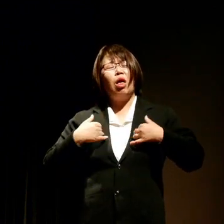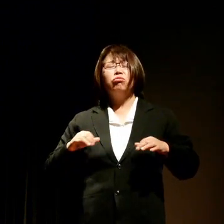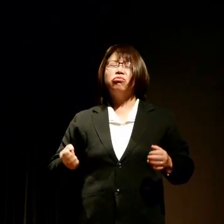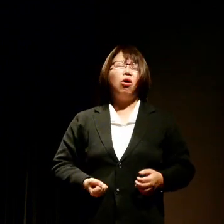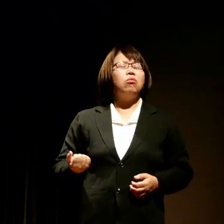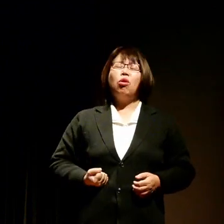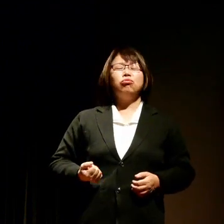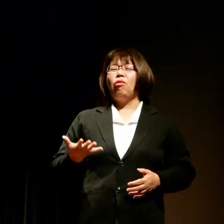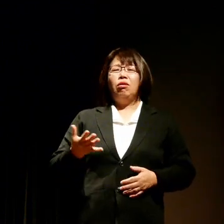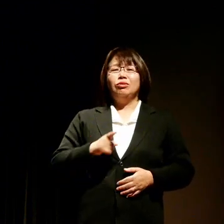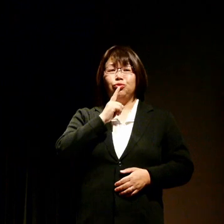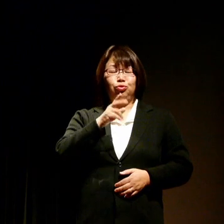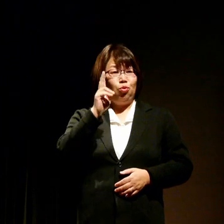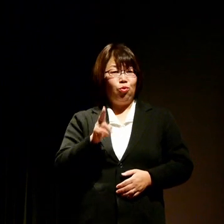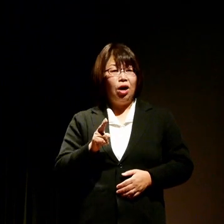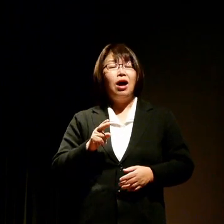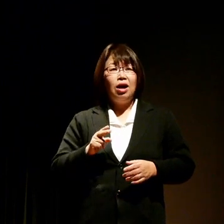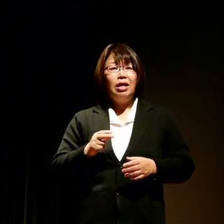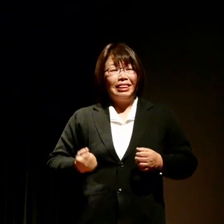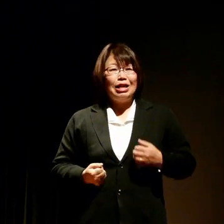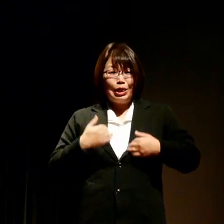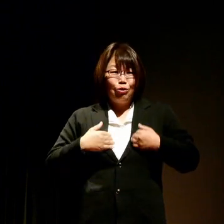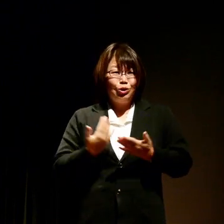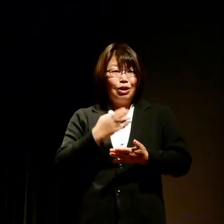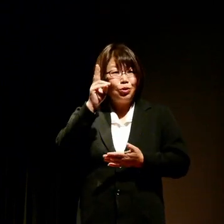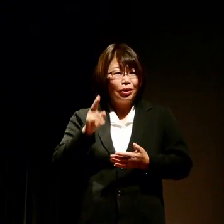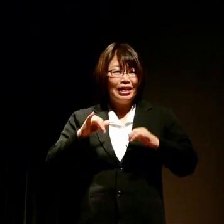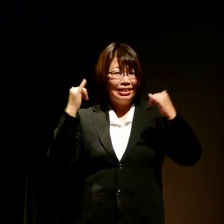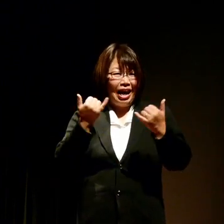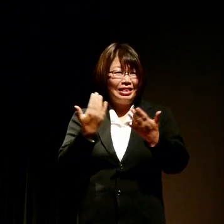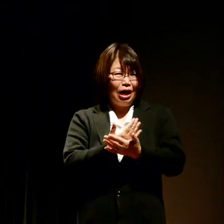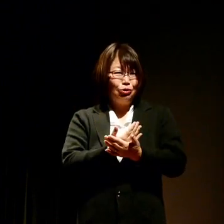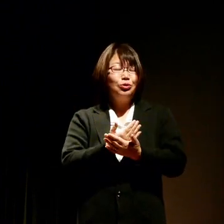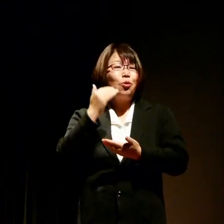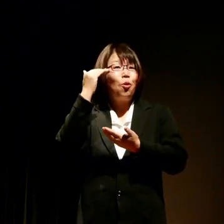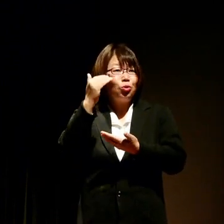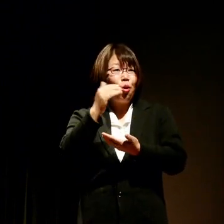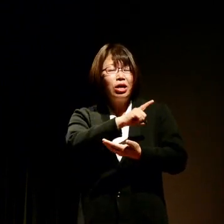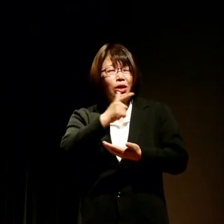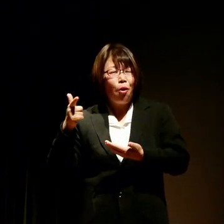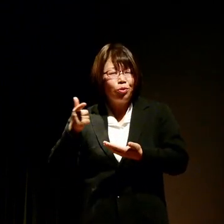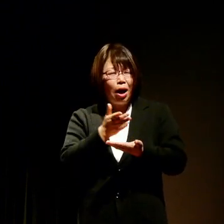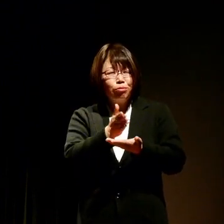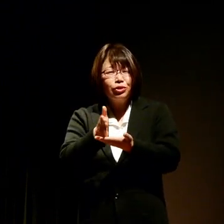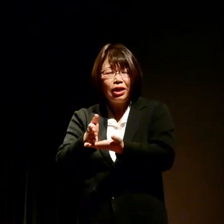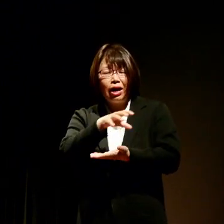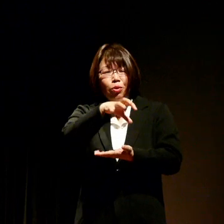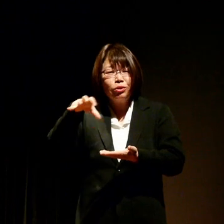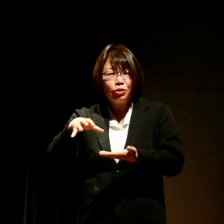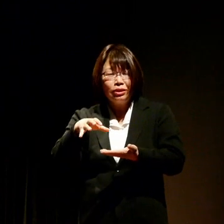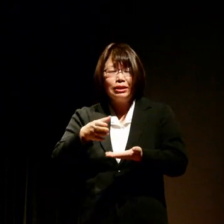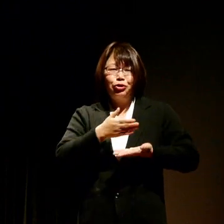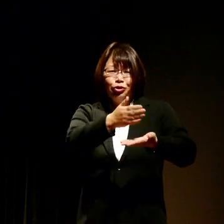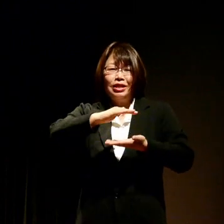もの、そんな社会になることをいろんな分野の方に伝えていく活動